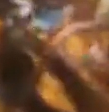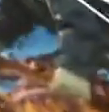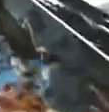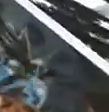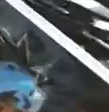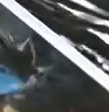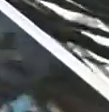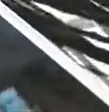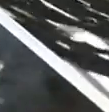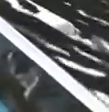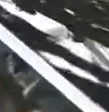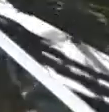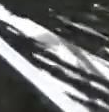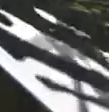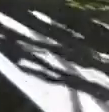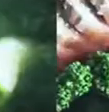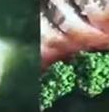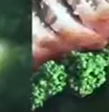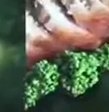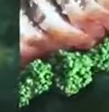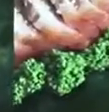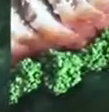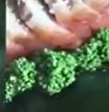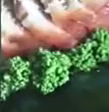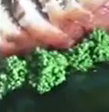청정 바다 속 숨겨진 보물 해조류.